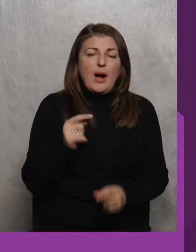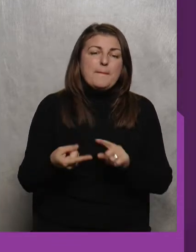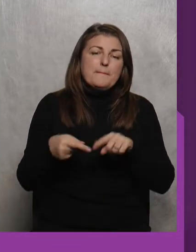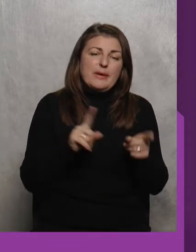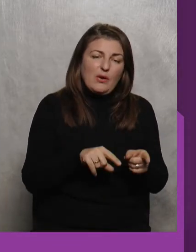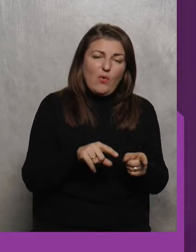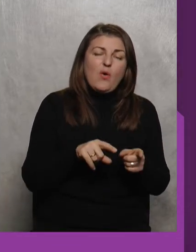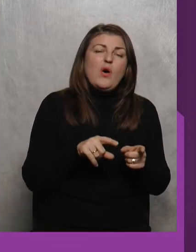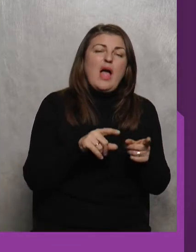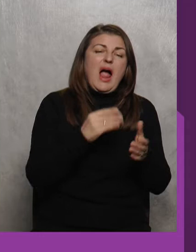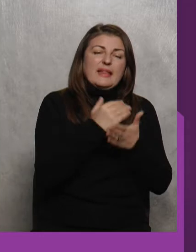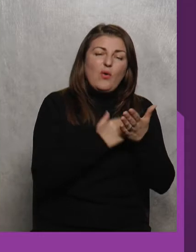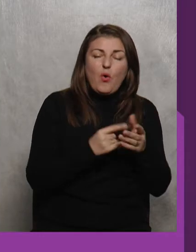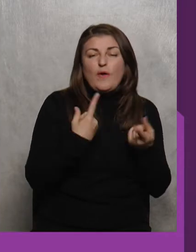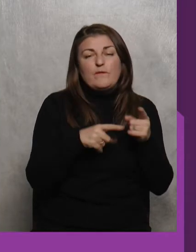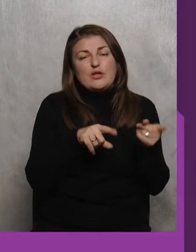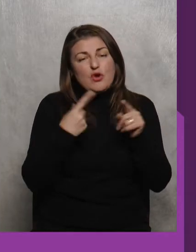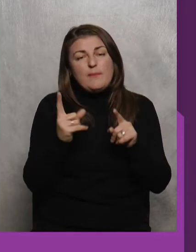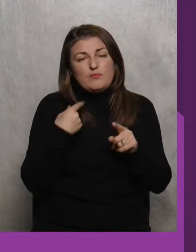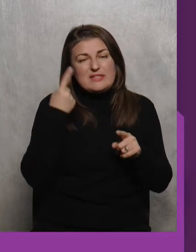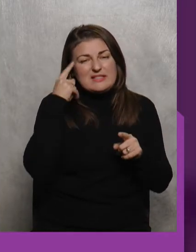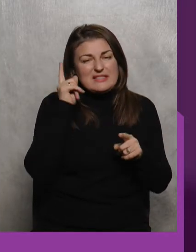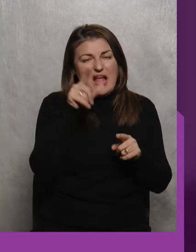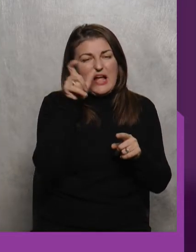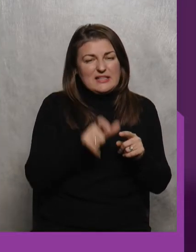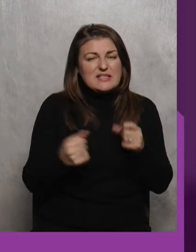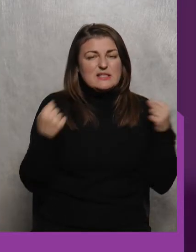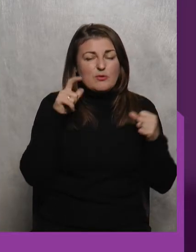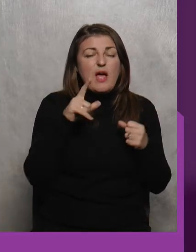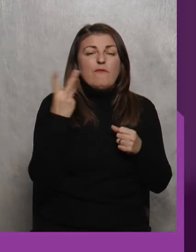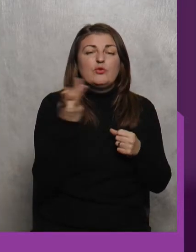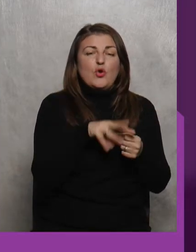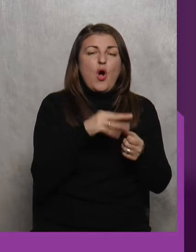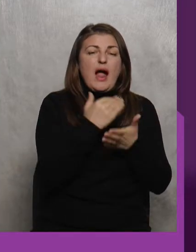категорії в іншу, відповідно, я знаний спортсмен, і в трьох